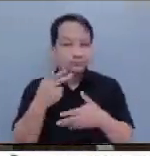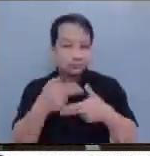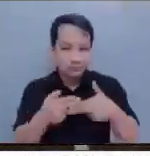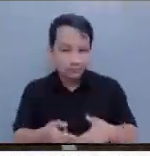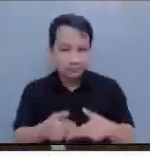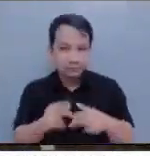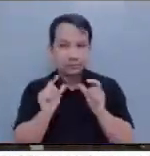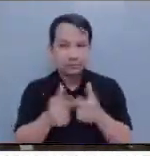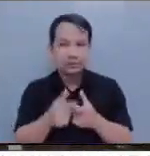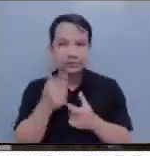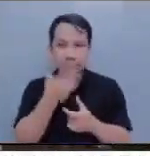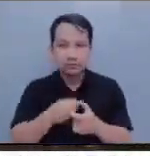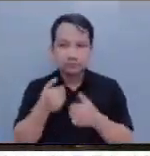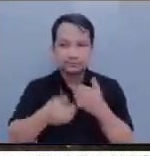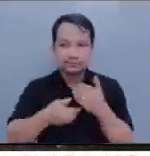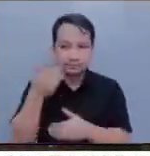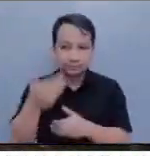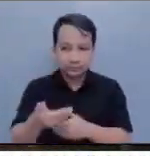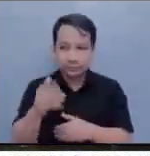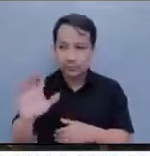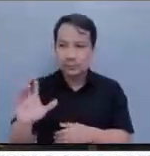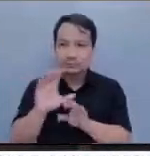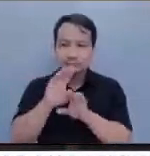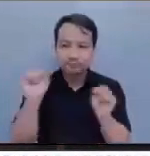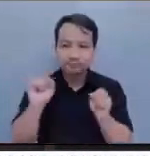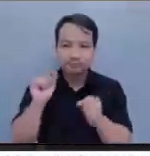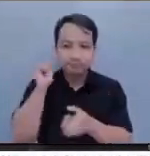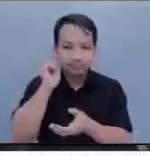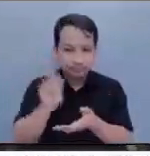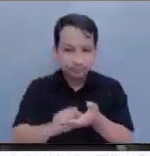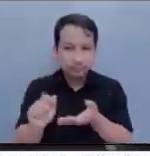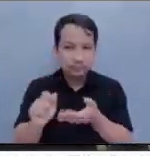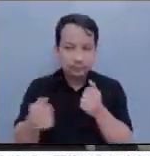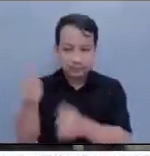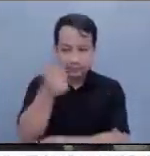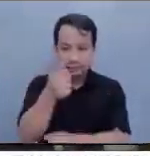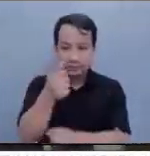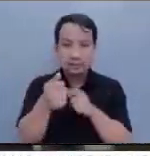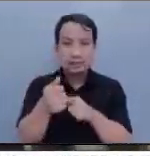BBM ang susunod na magiging kalihim ng Department of Agriculture.